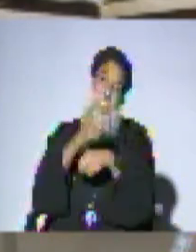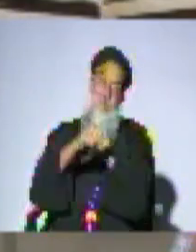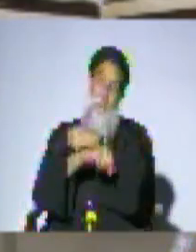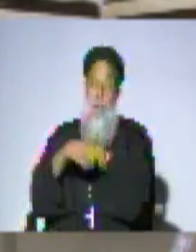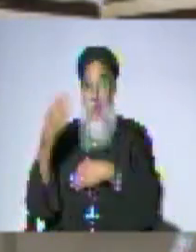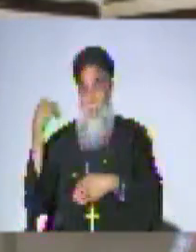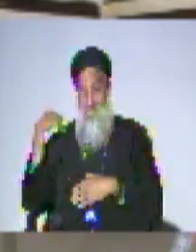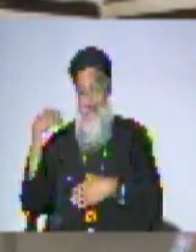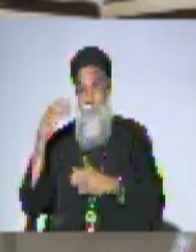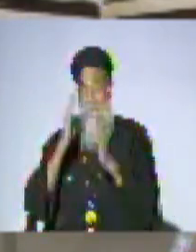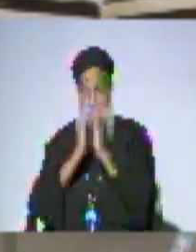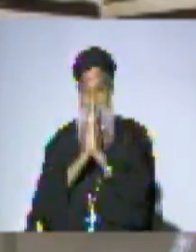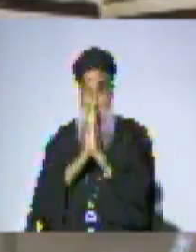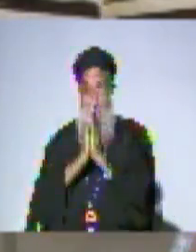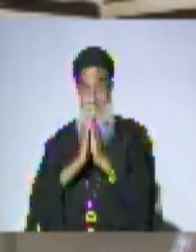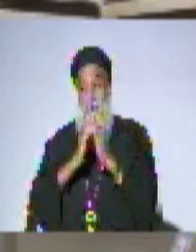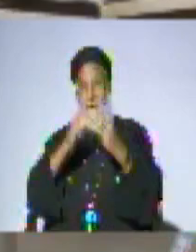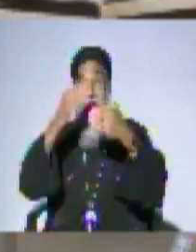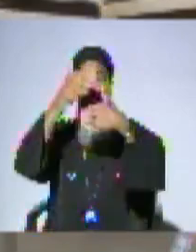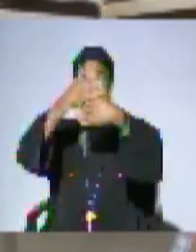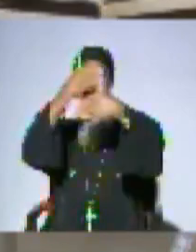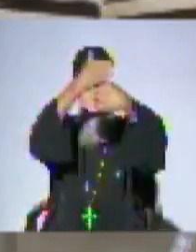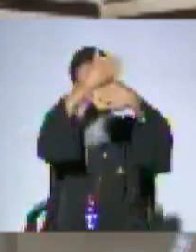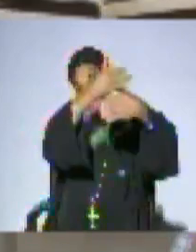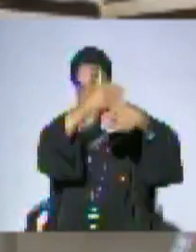صلاة الحجاب دي كلها